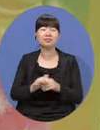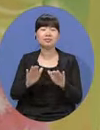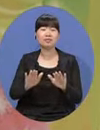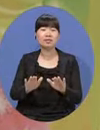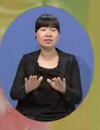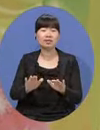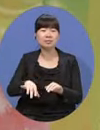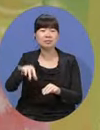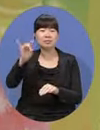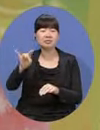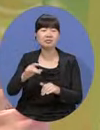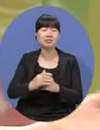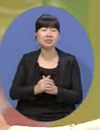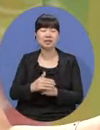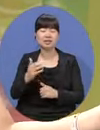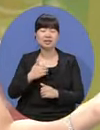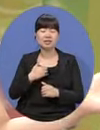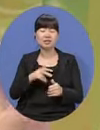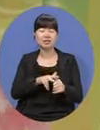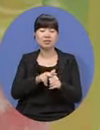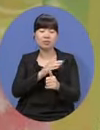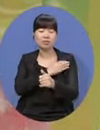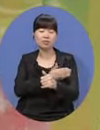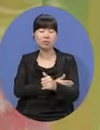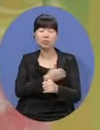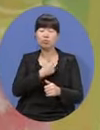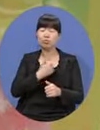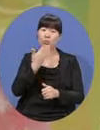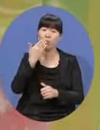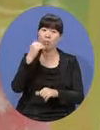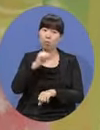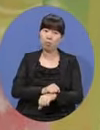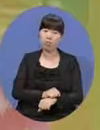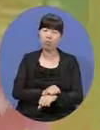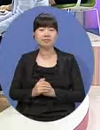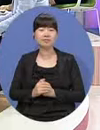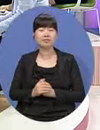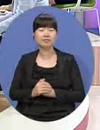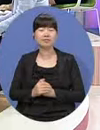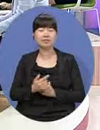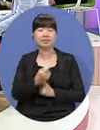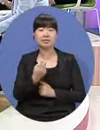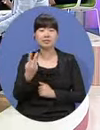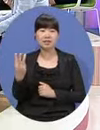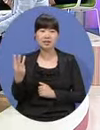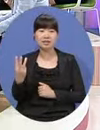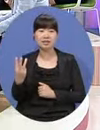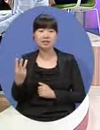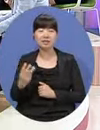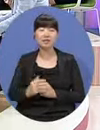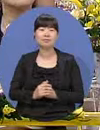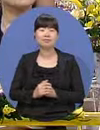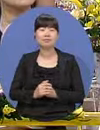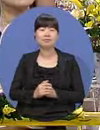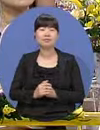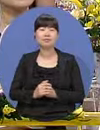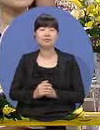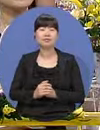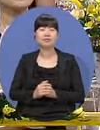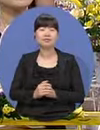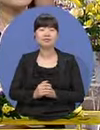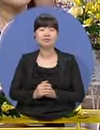그렇다면 일단은 나는 정보력이 좀 되는 엄마라고 생각한다라고 생각하시는 분 하나 둘 셋